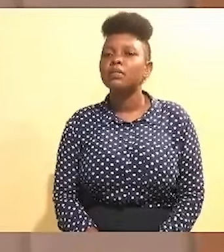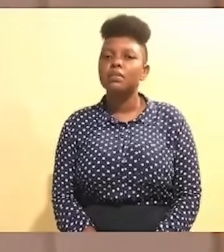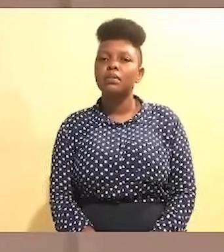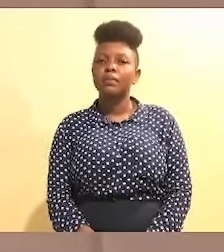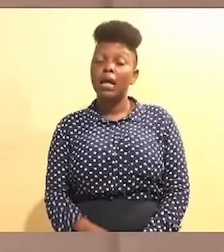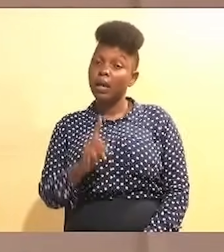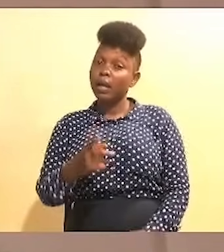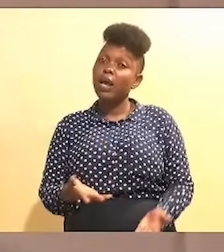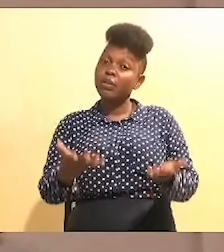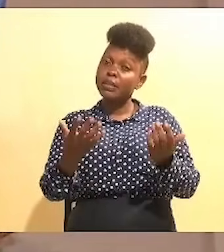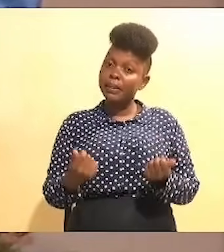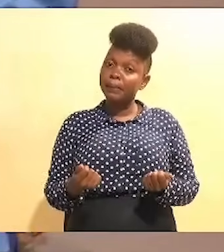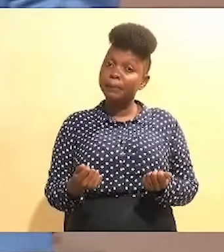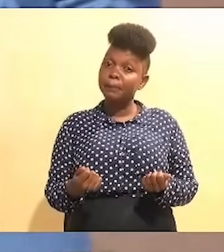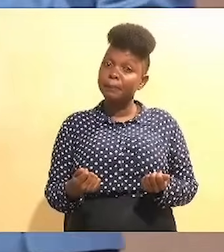Inawezekana